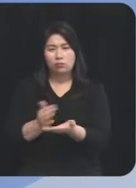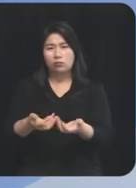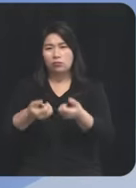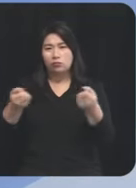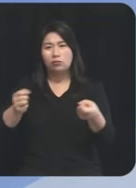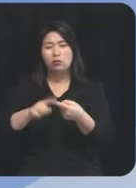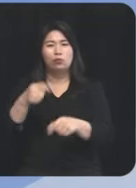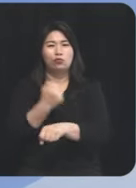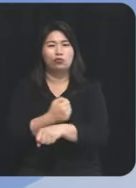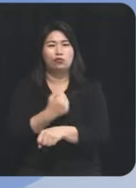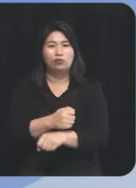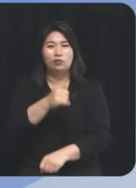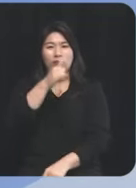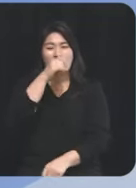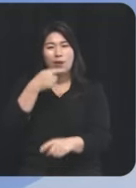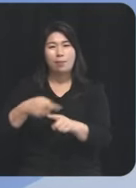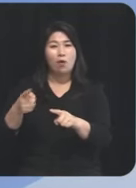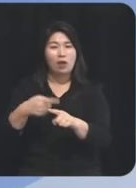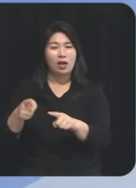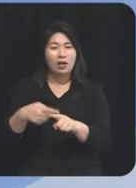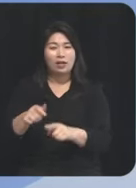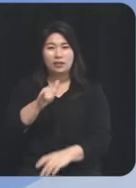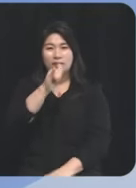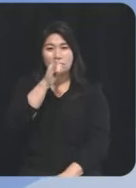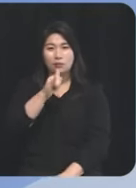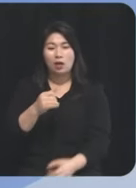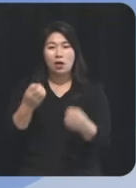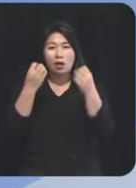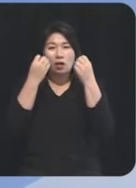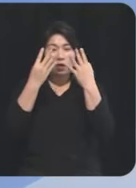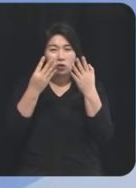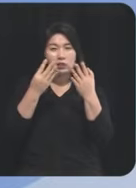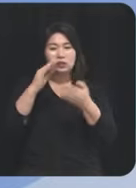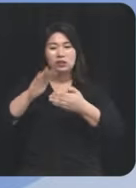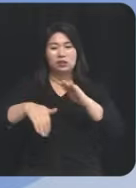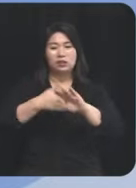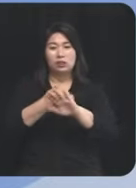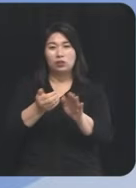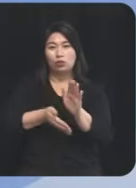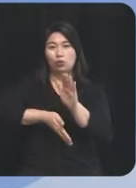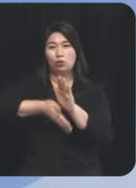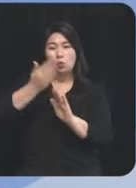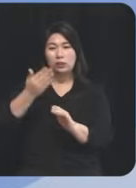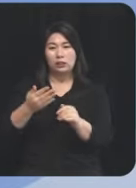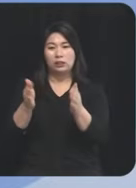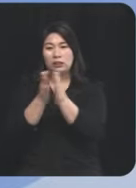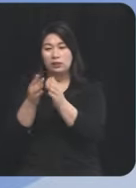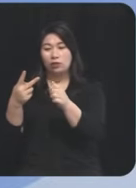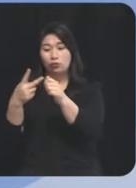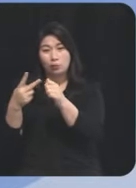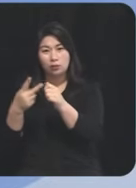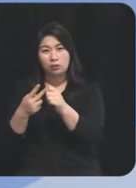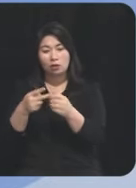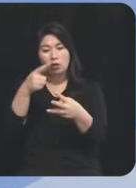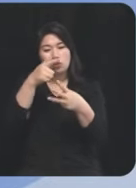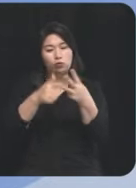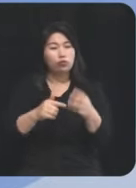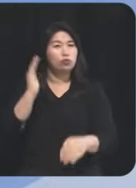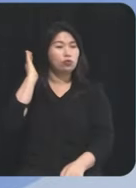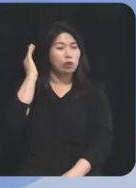기여했다는 평가를 받고 있습니다. 그런데 혁신도시 시즌 2 공공기관 이전 계획이 윤석열